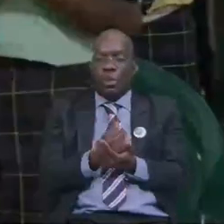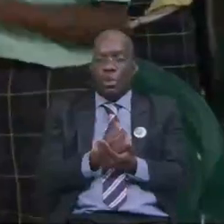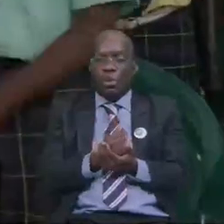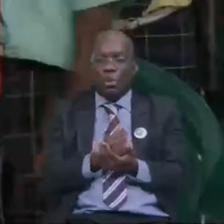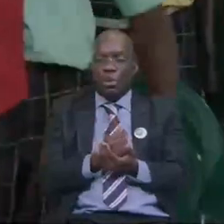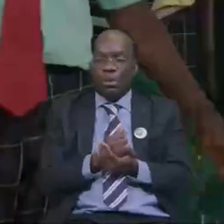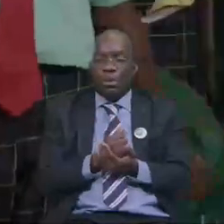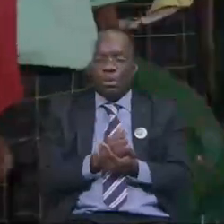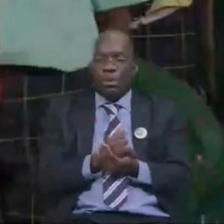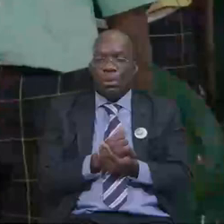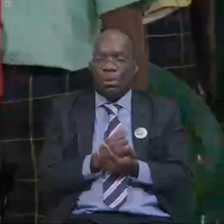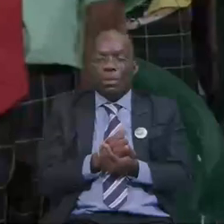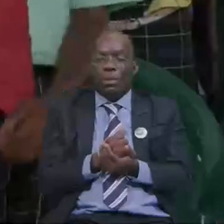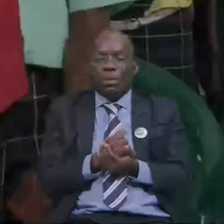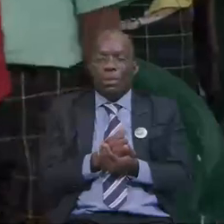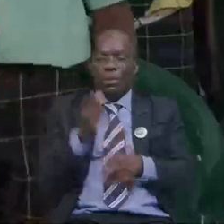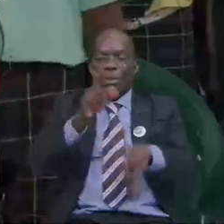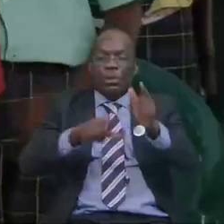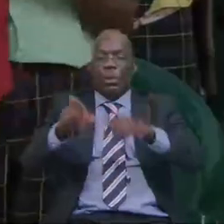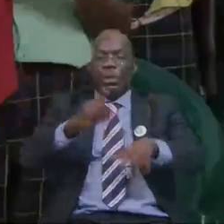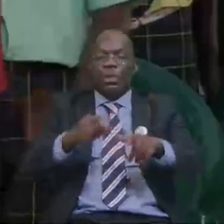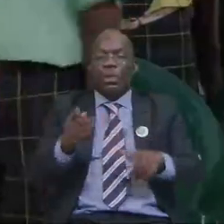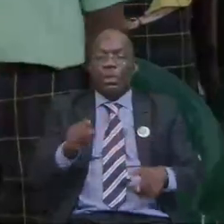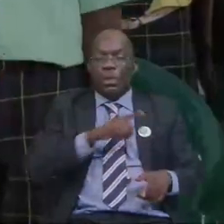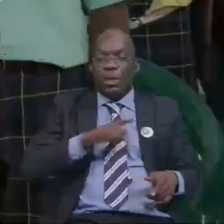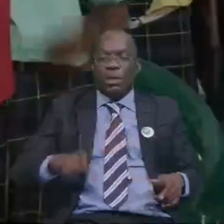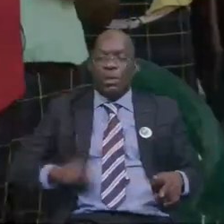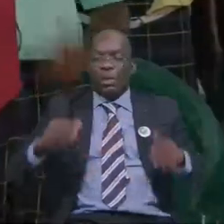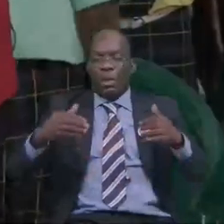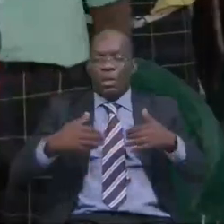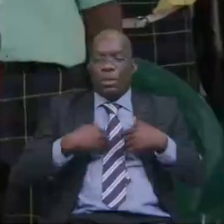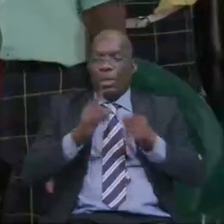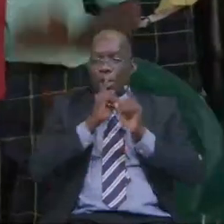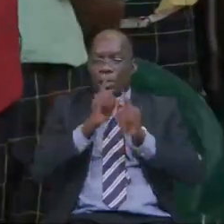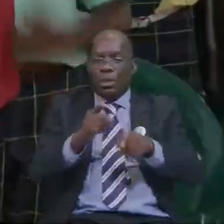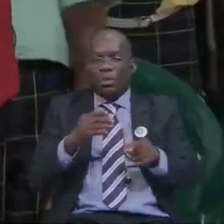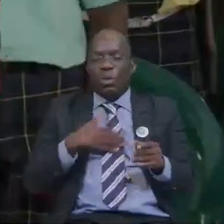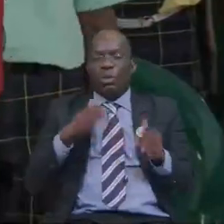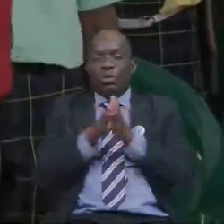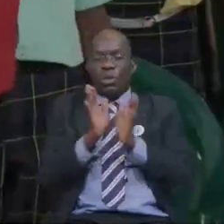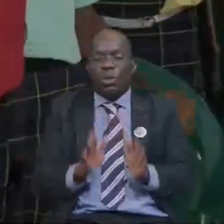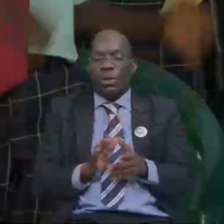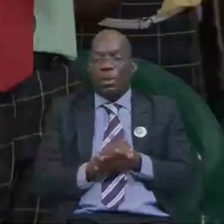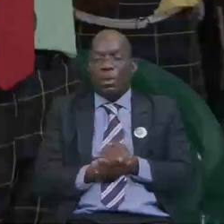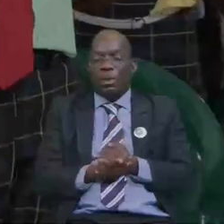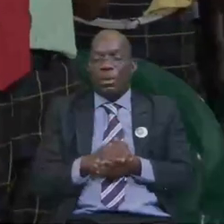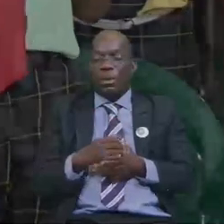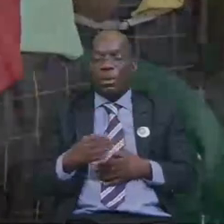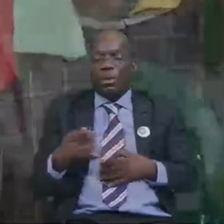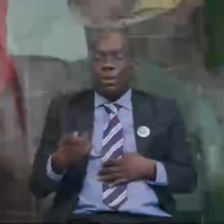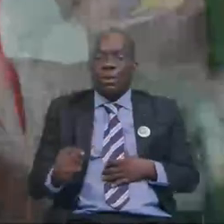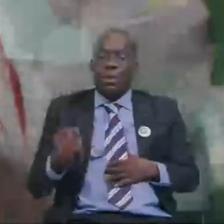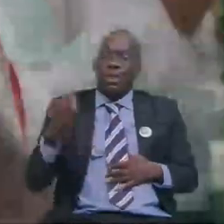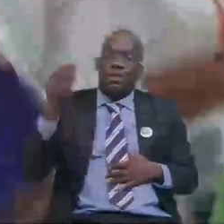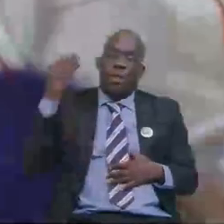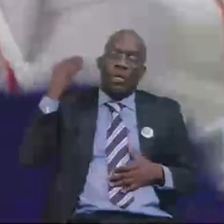dis-le maintenant Dieu exaucé ma prière le passé oublier